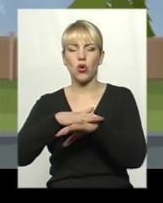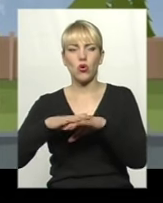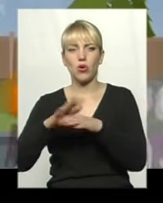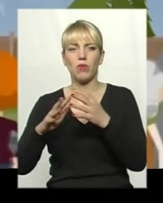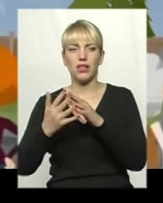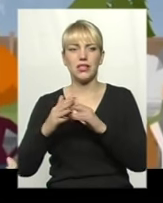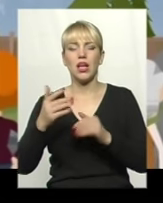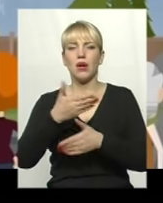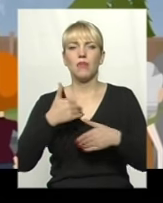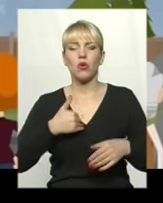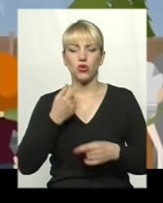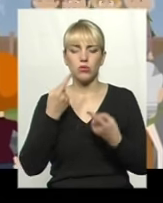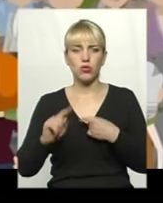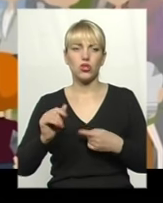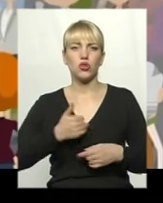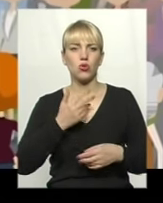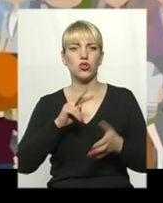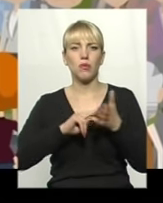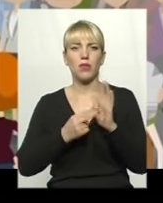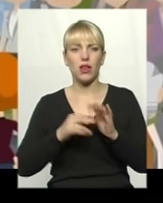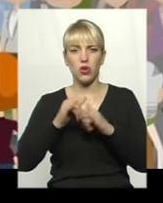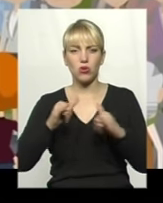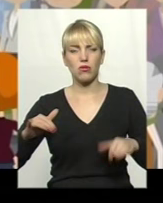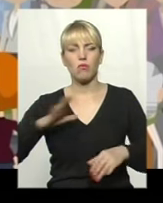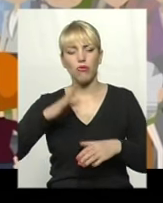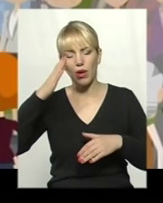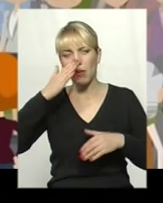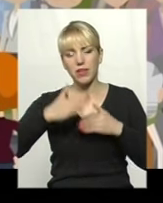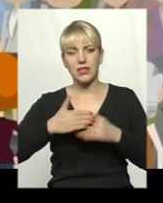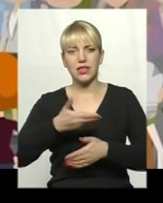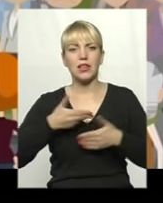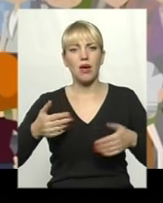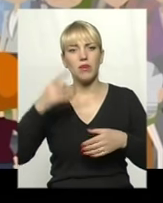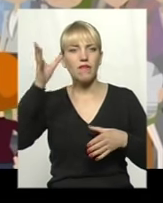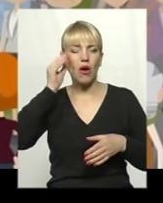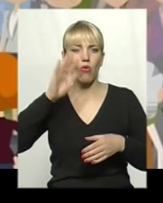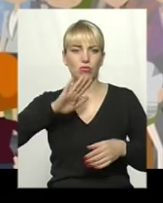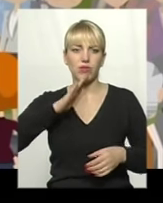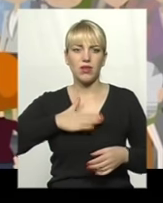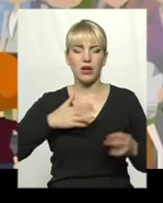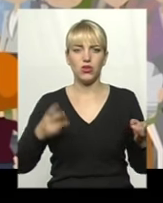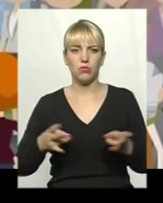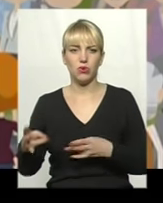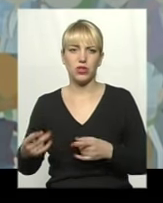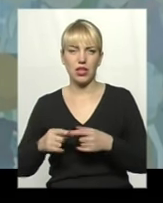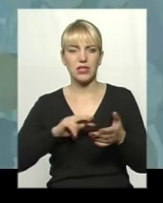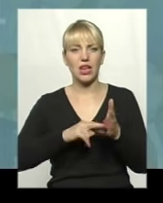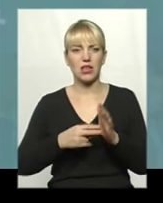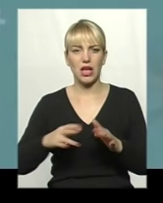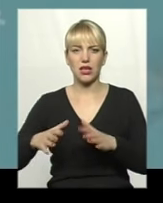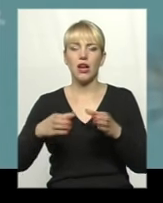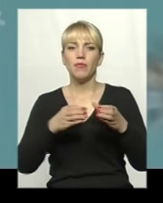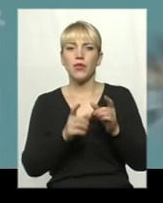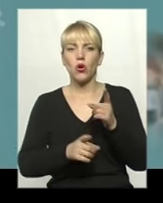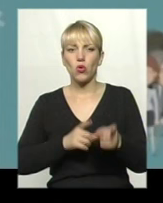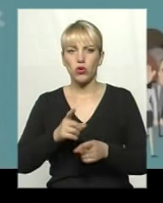іншого. Хочемо, щоб план розвитку був нам близький та враховував наші потреби. Стратегію розвитку громади мають створювати ті